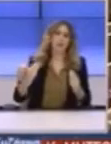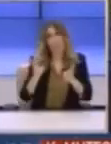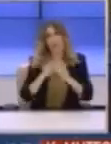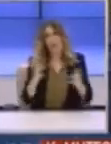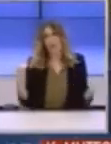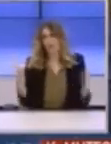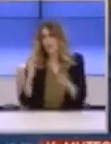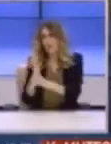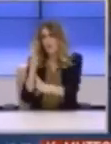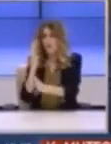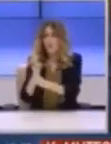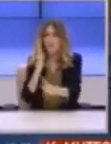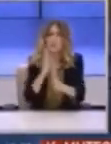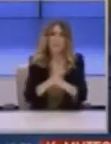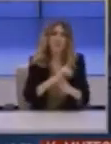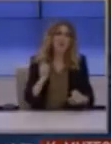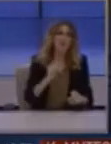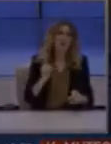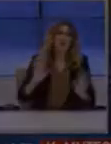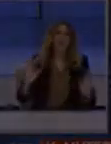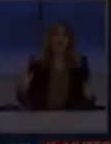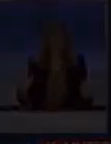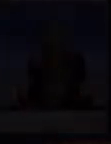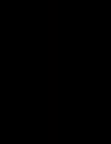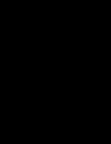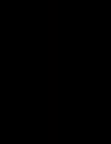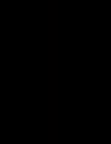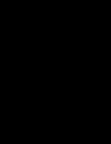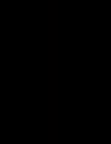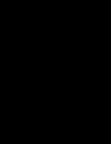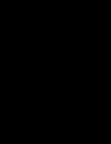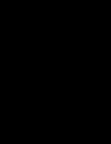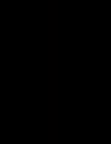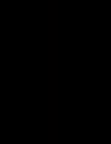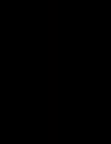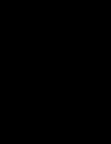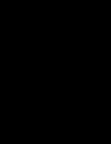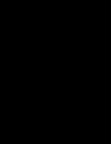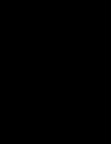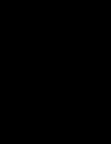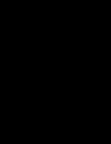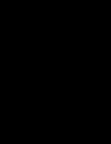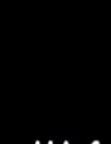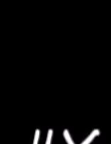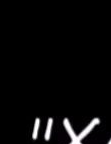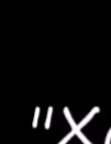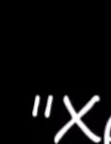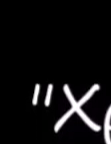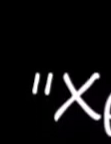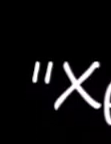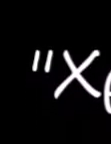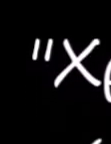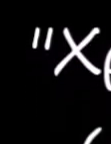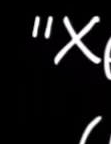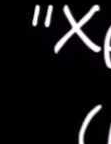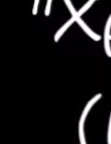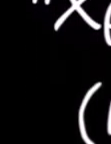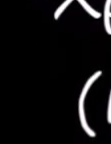είπαμε να γίνει μετά το παιχνίδι. Οπότε το κάνει ο ξορίσει η ΕΠΑΕ. Αυτό ακριβώς, τίποτα άλλο.